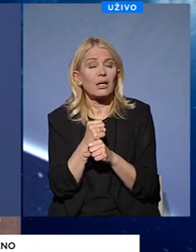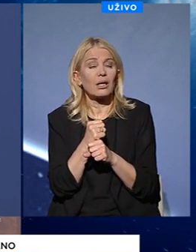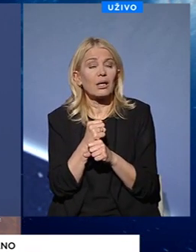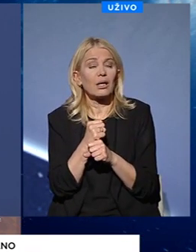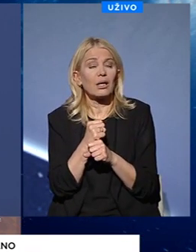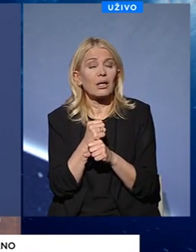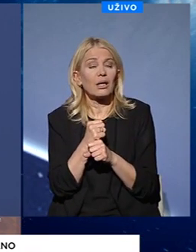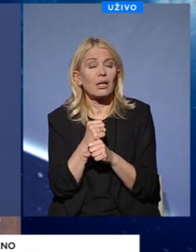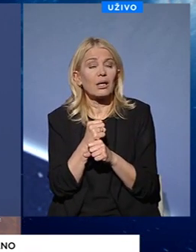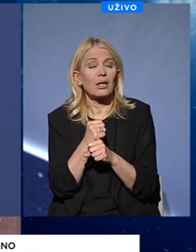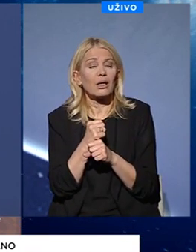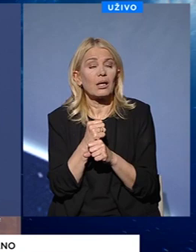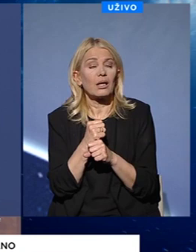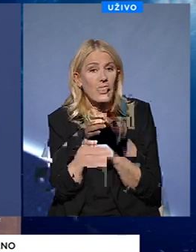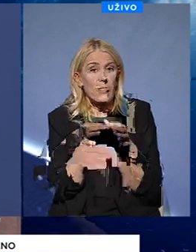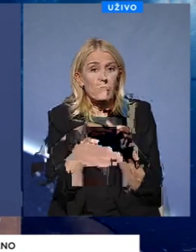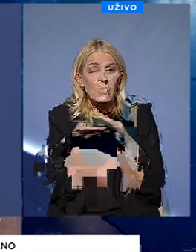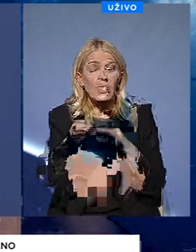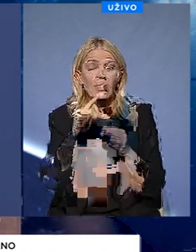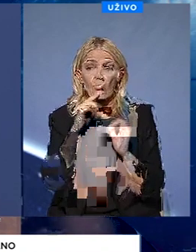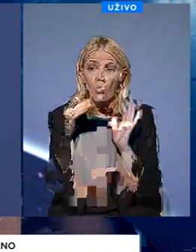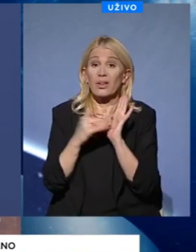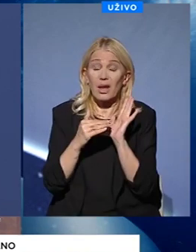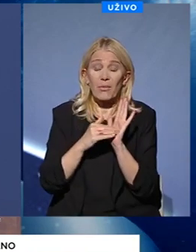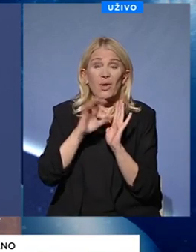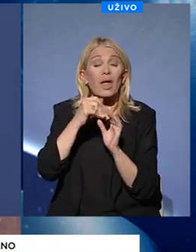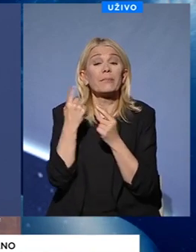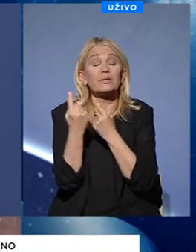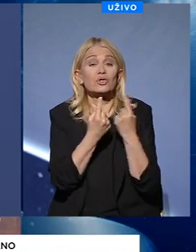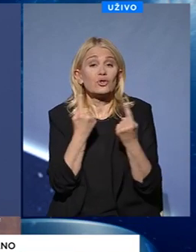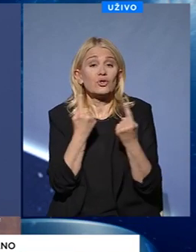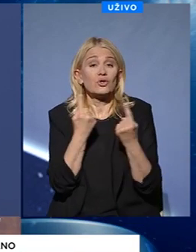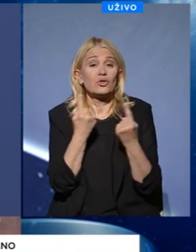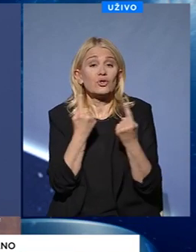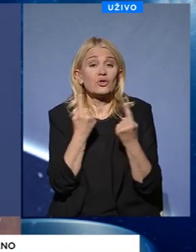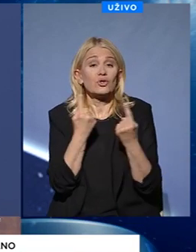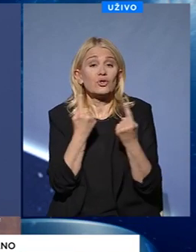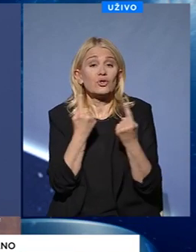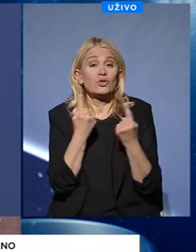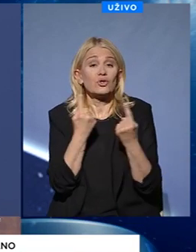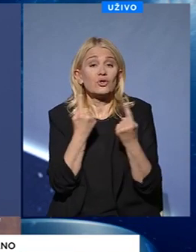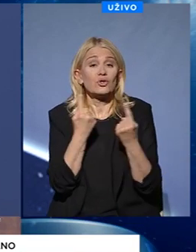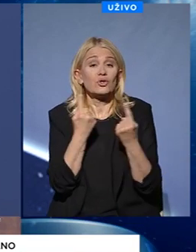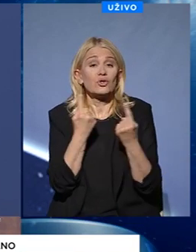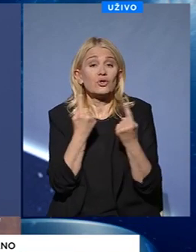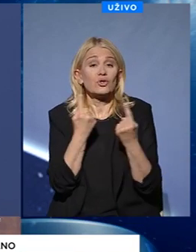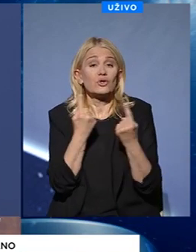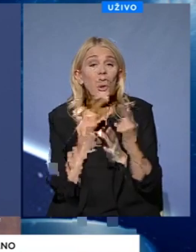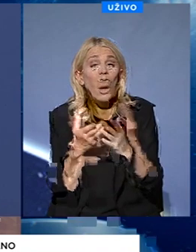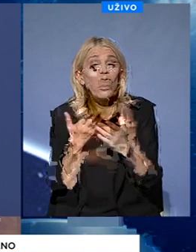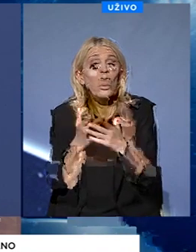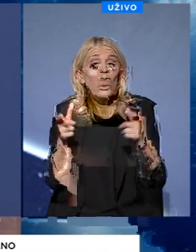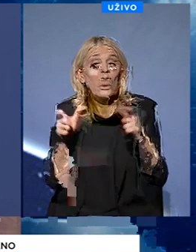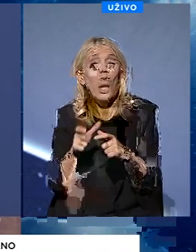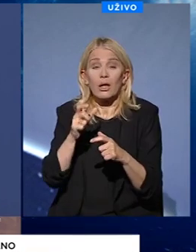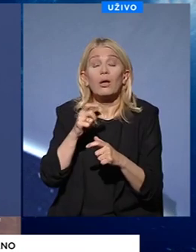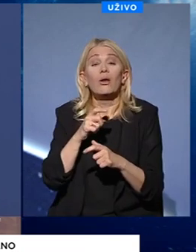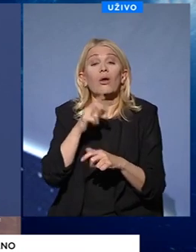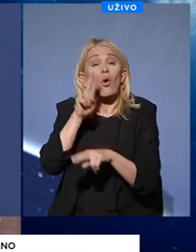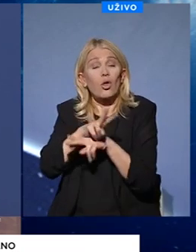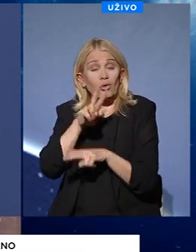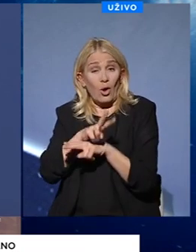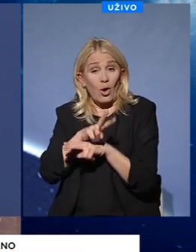preduzima u stvari sve mere koje su neophodne da bi situaciju u Nišu i okolini Niša stavili pod kontrolu. Nadam